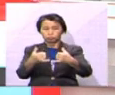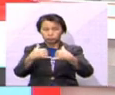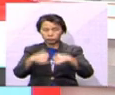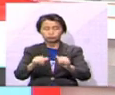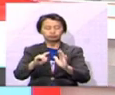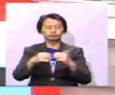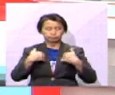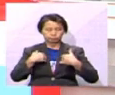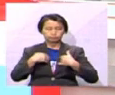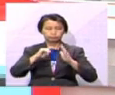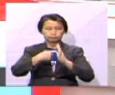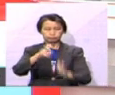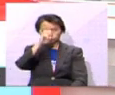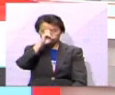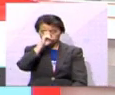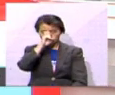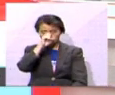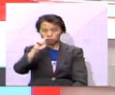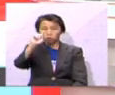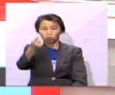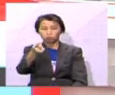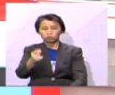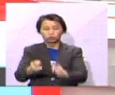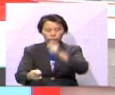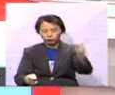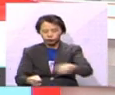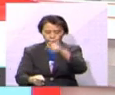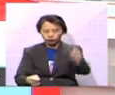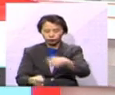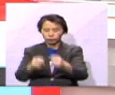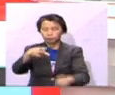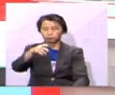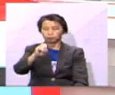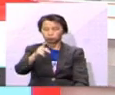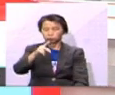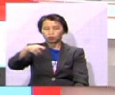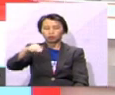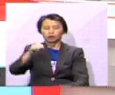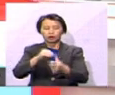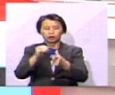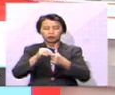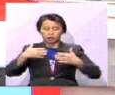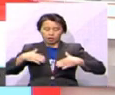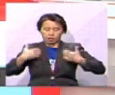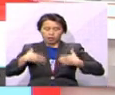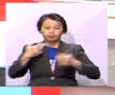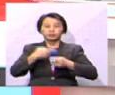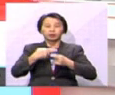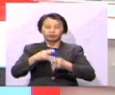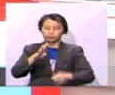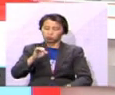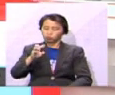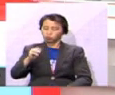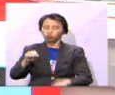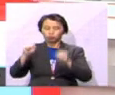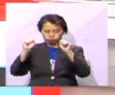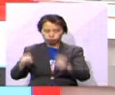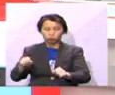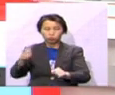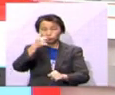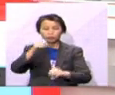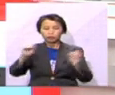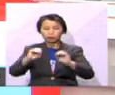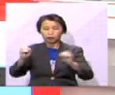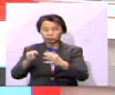berkuat kuasa. Ya, bagaimanapun, hanya bunga api jenis pop-pop atau happy boom sahaja dibenarkan kerana tidak mengandungi